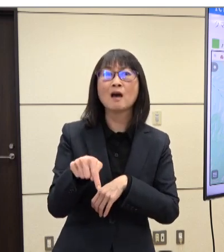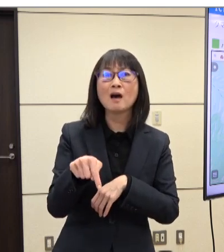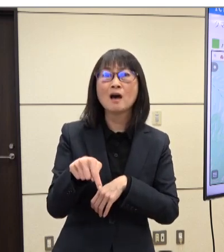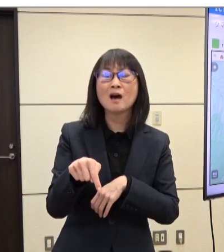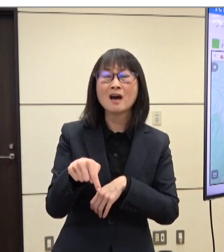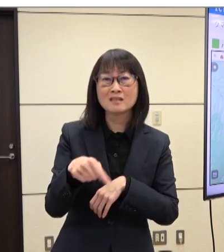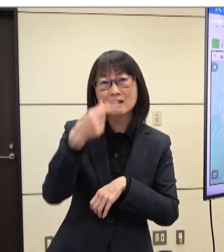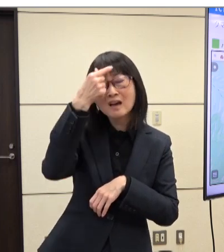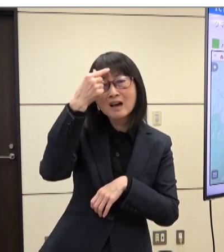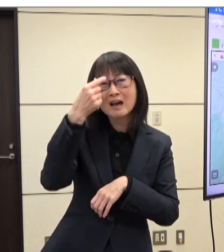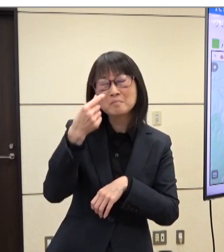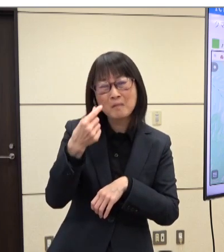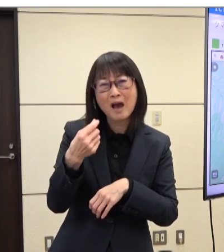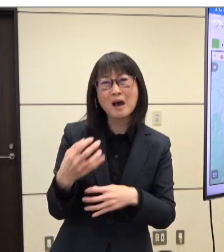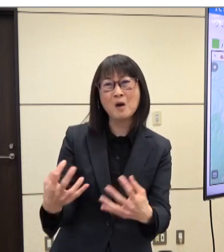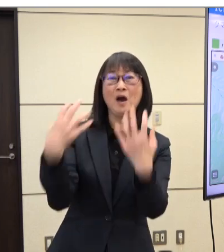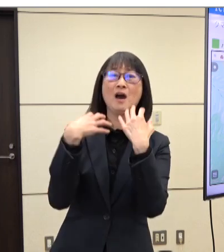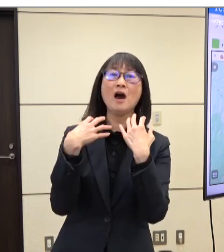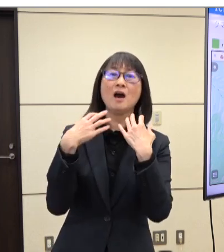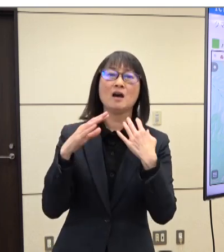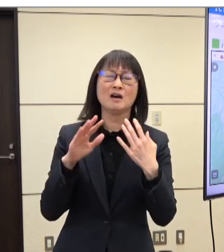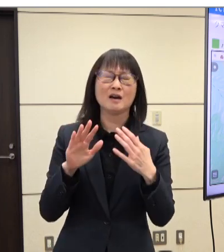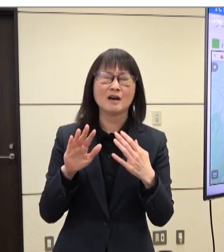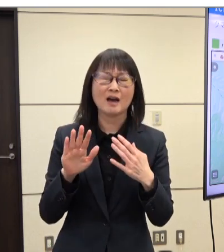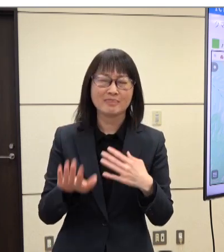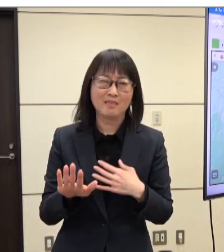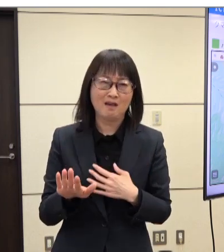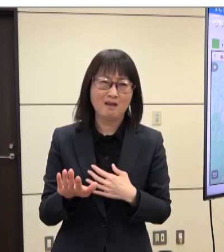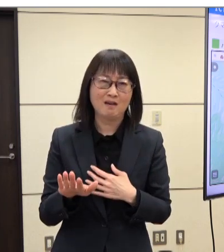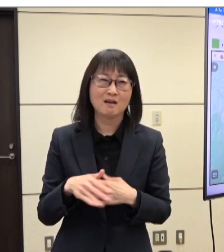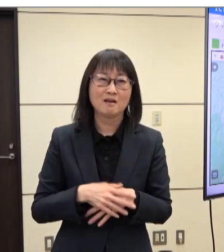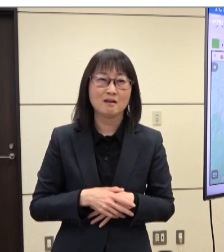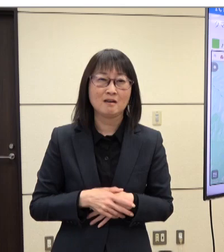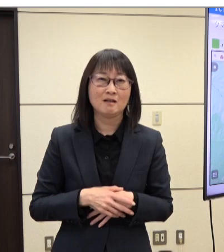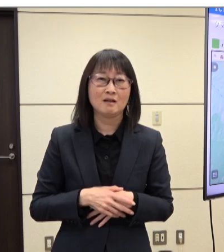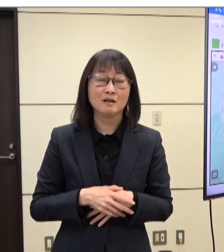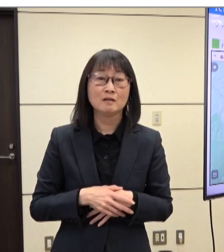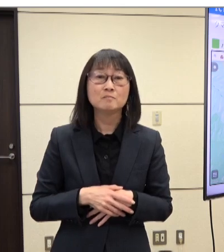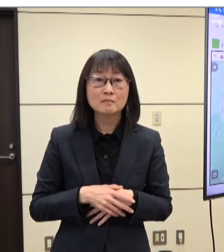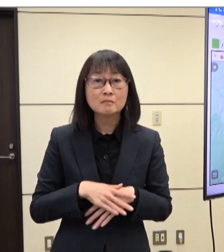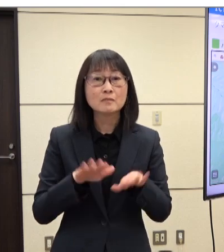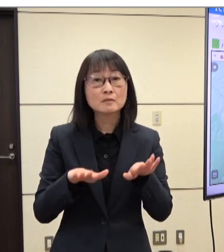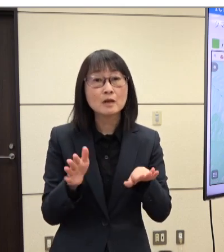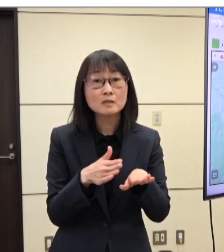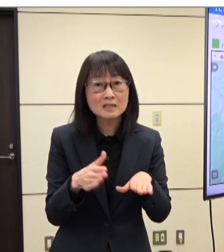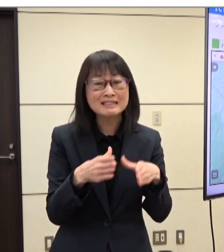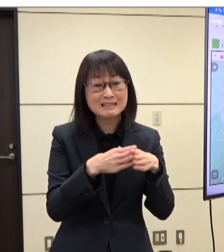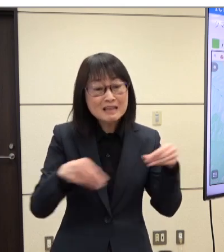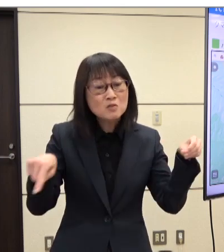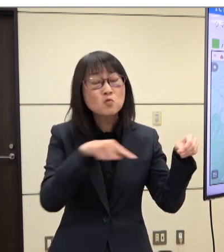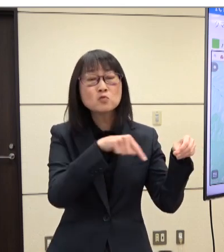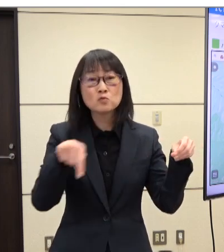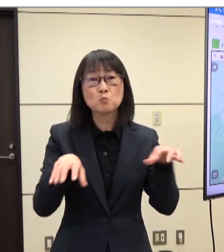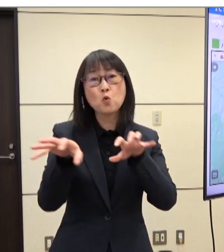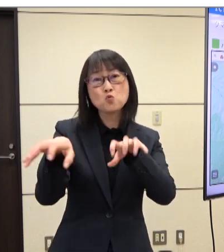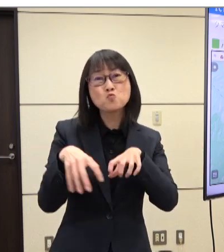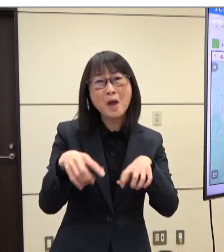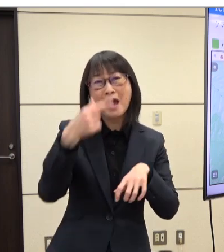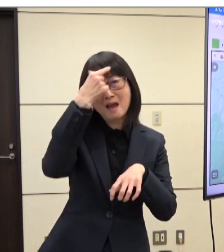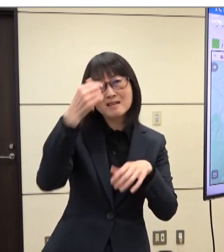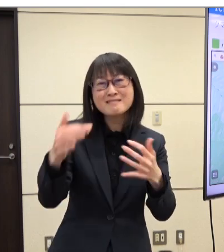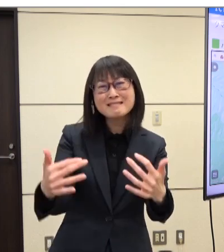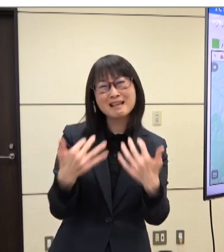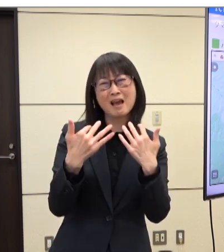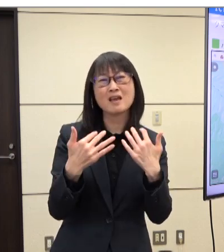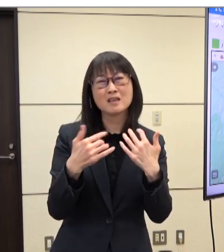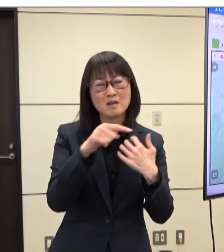もおられました。で、やはり近年熊の害なども非常に増えておりますし、それから猿